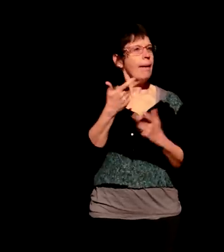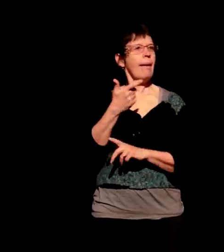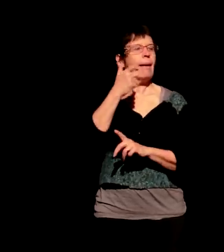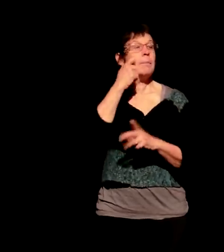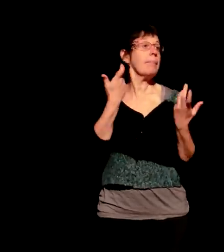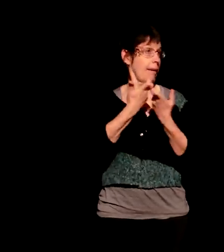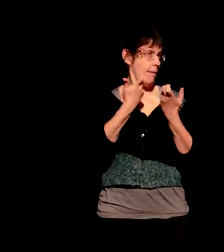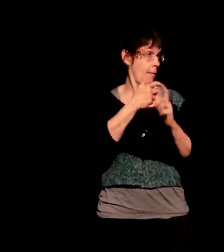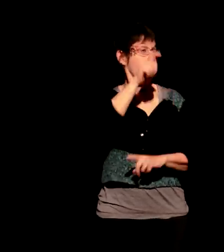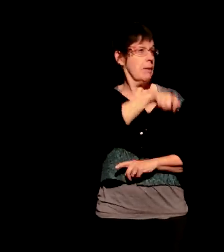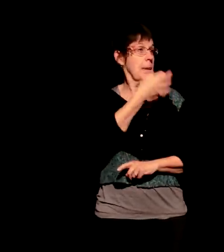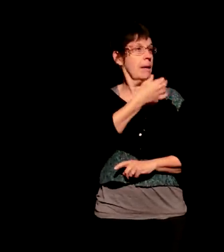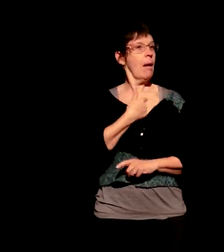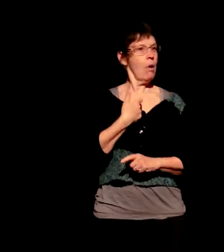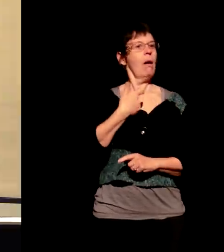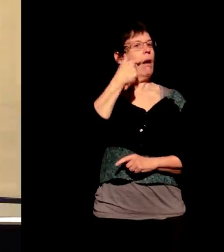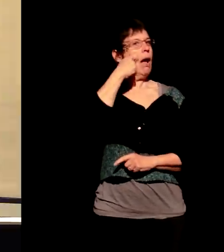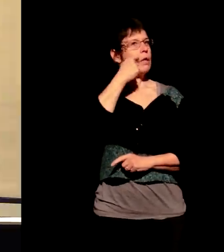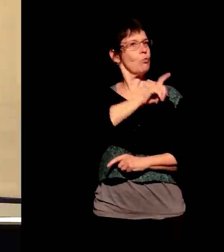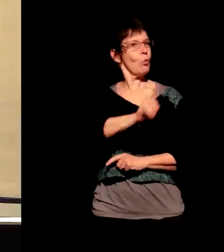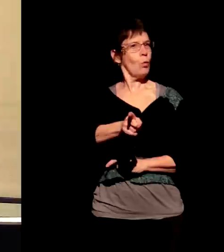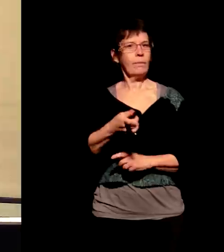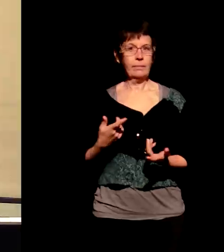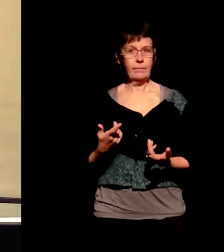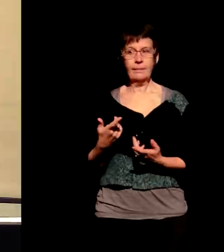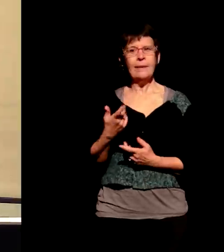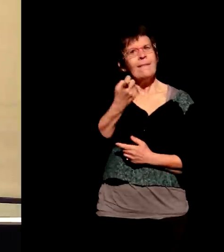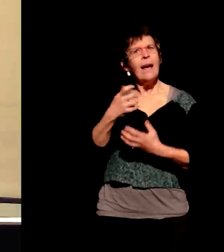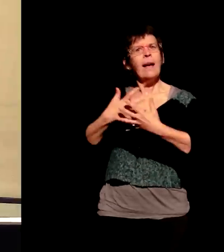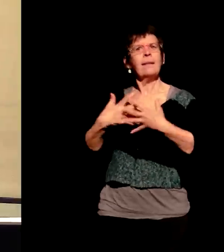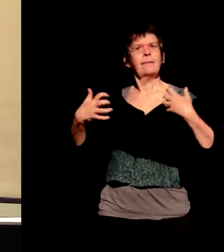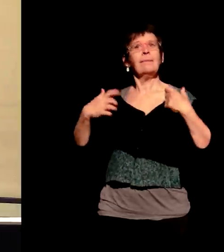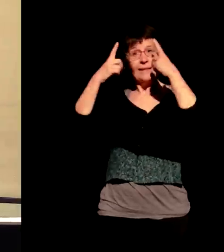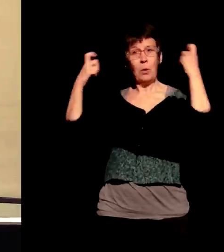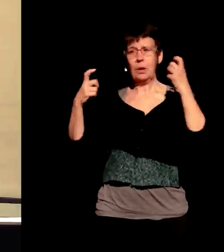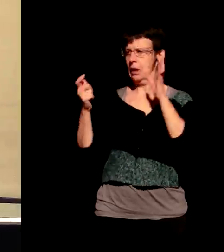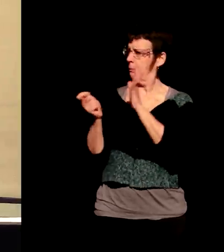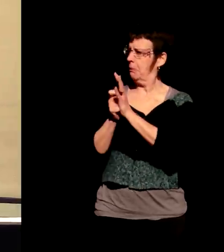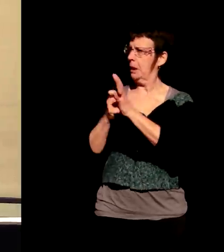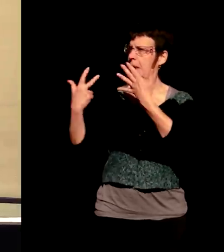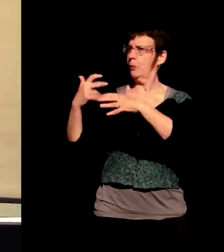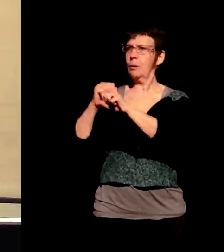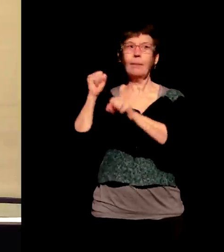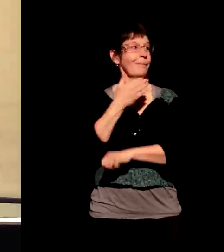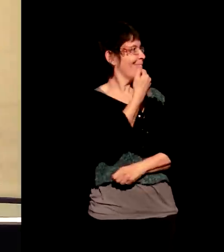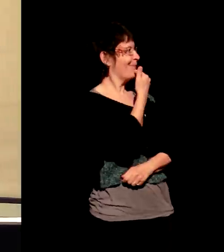disent « je ne suis pas raciste », c'est cette théorie scientifique qui s'est développée au 18e...